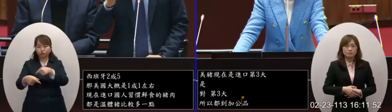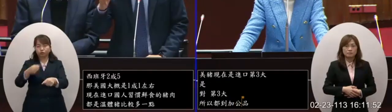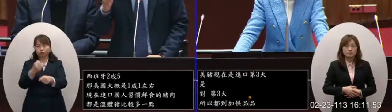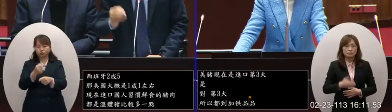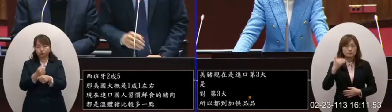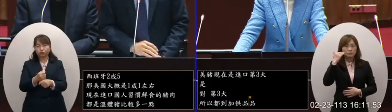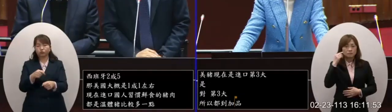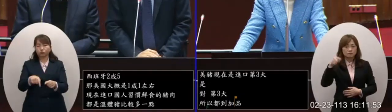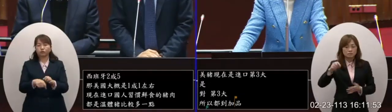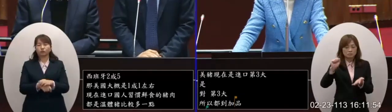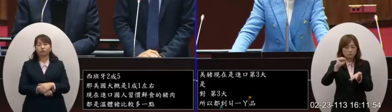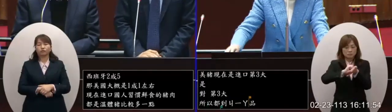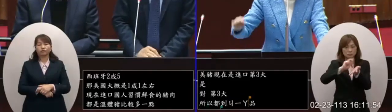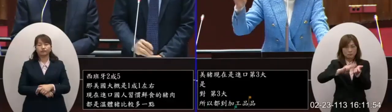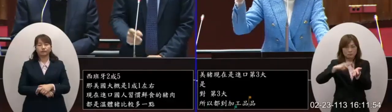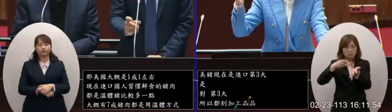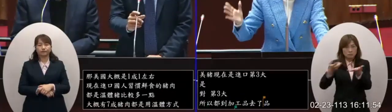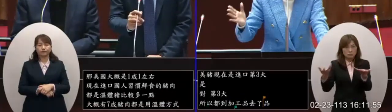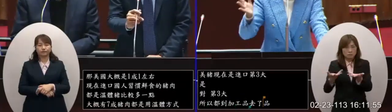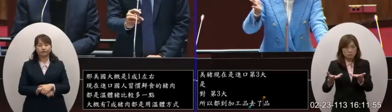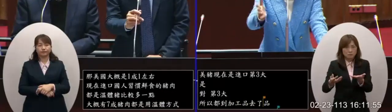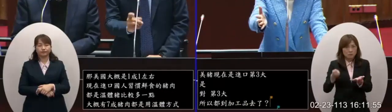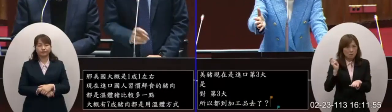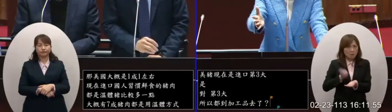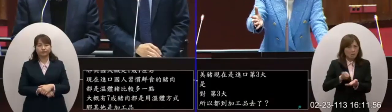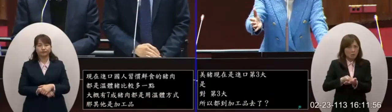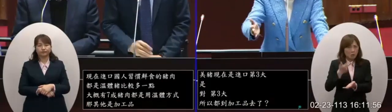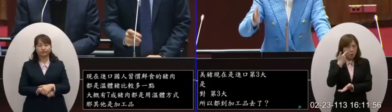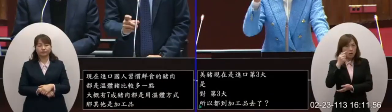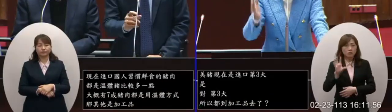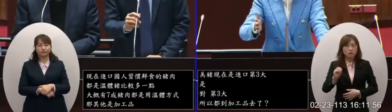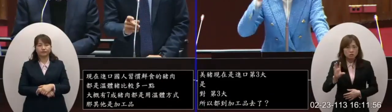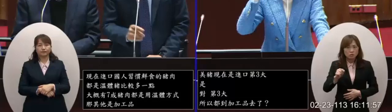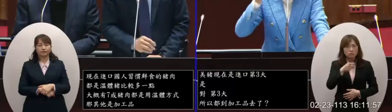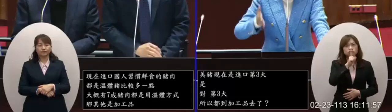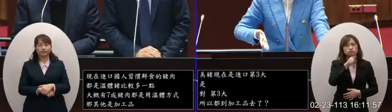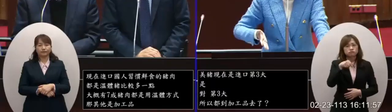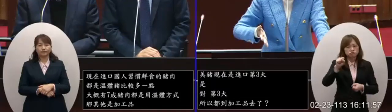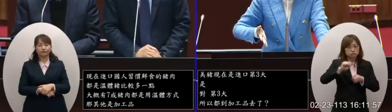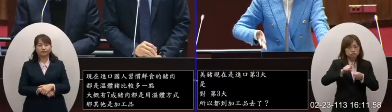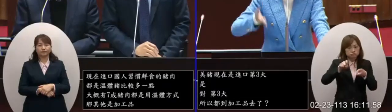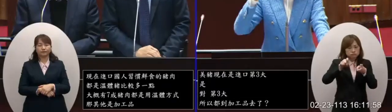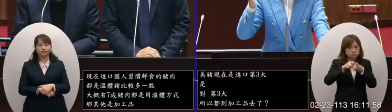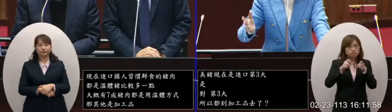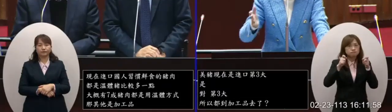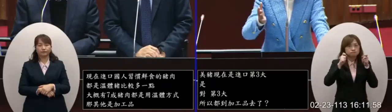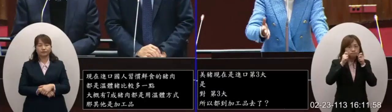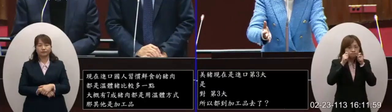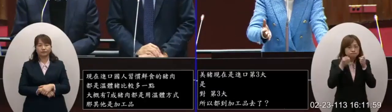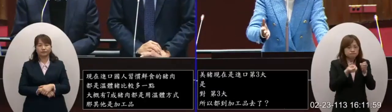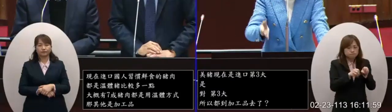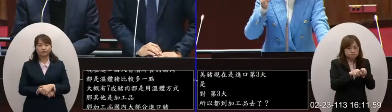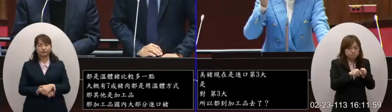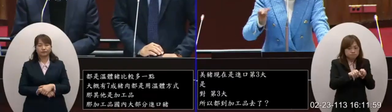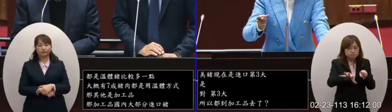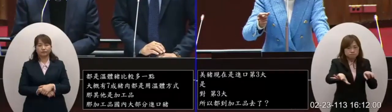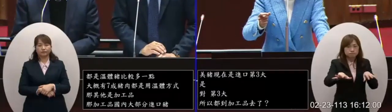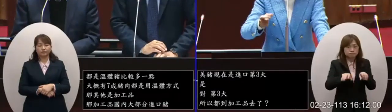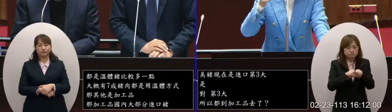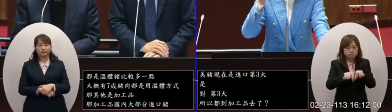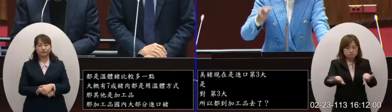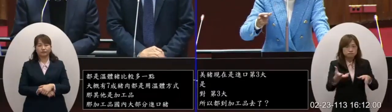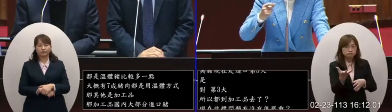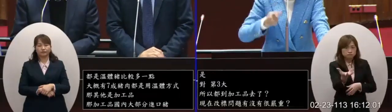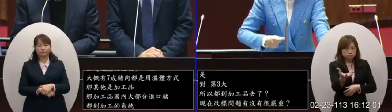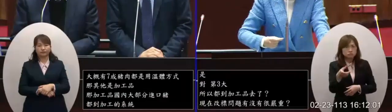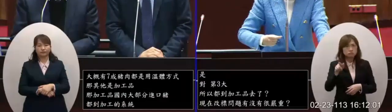标的问题有没有很严重？你的意思是说每猪都进到加工系统，但是按照我们的食安法。进到加工系统，你的原料